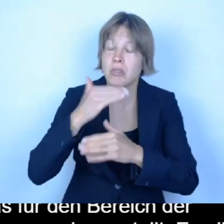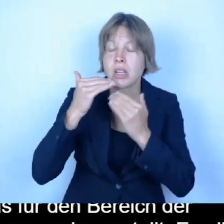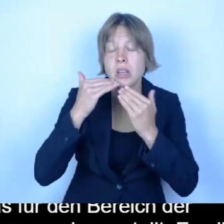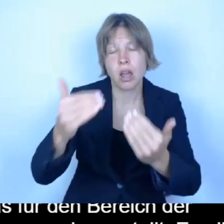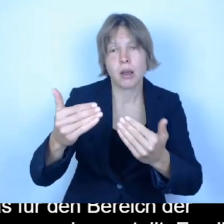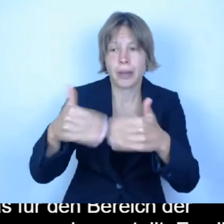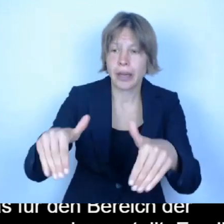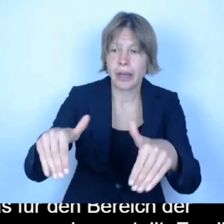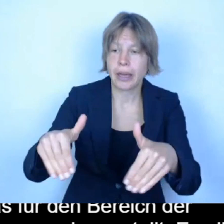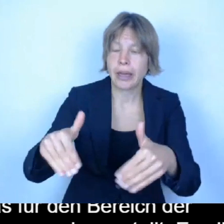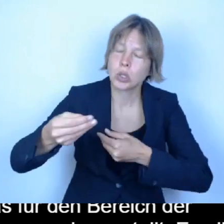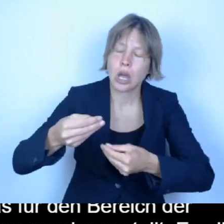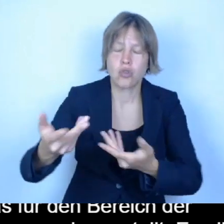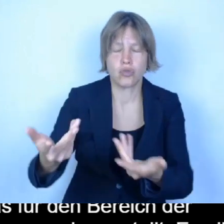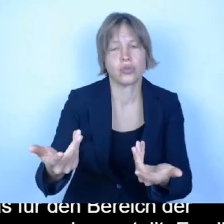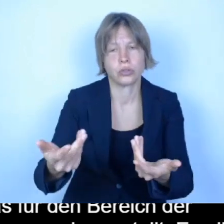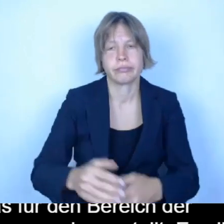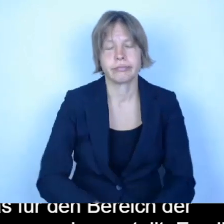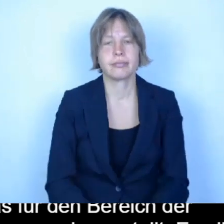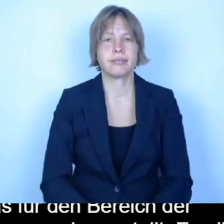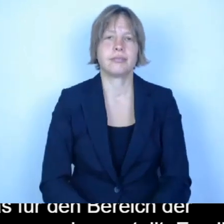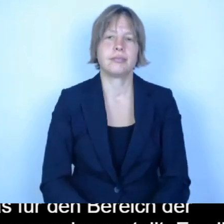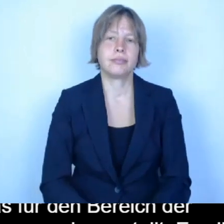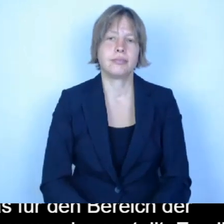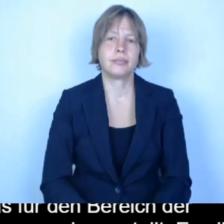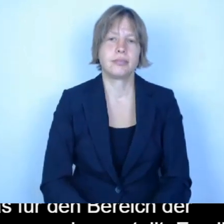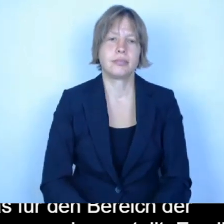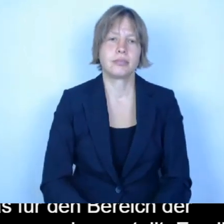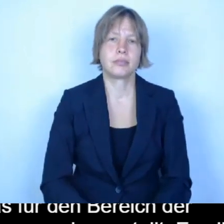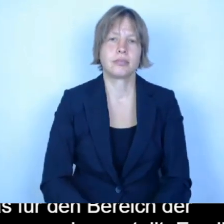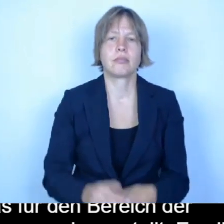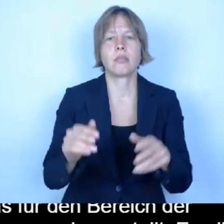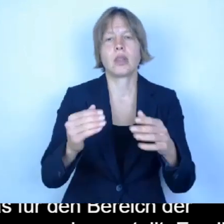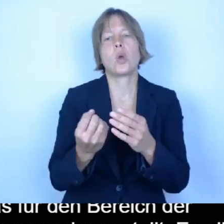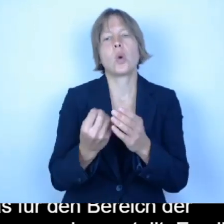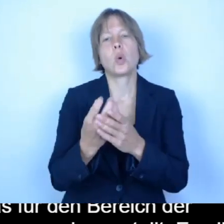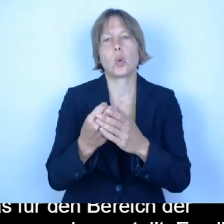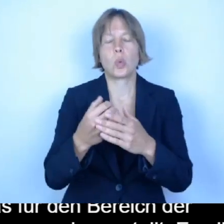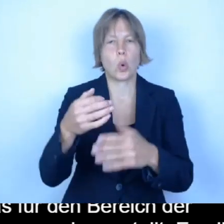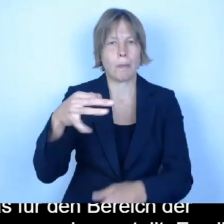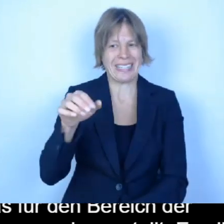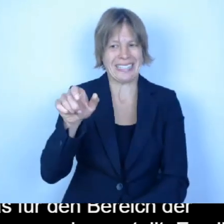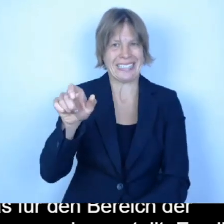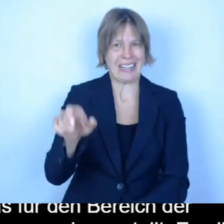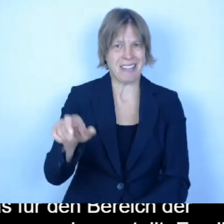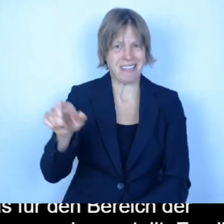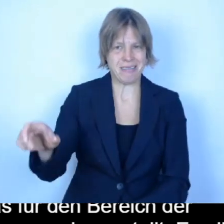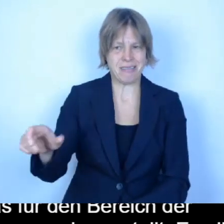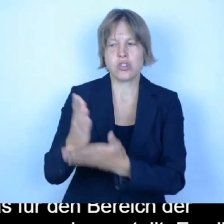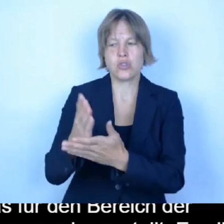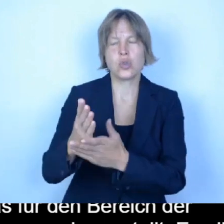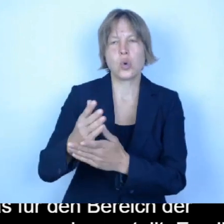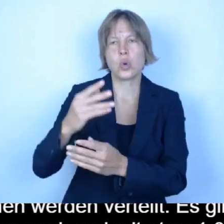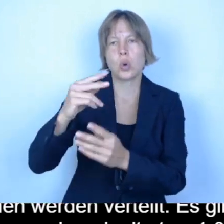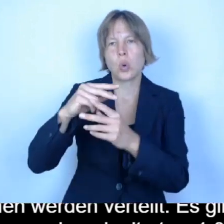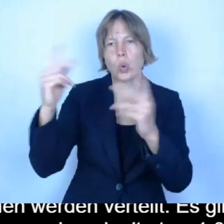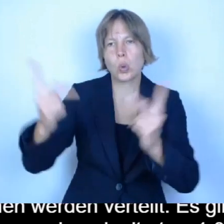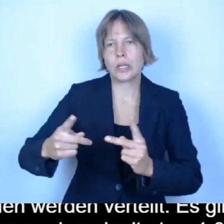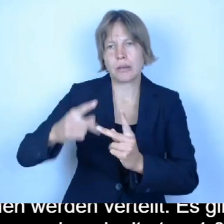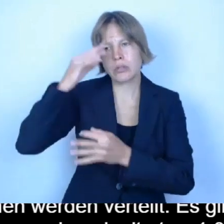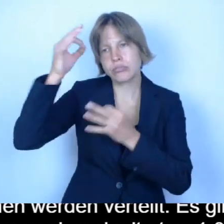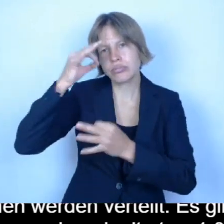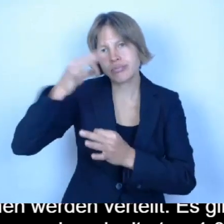Die Kulturminister haben jetzt ein Konzept erarbeitet, wie der weitere Weg sein kann bei der Öffnung der Kultur. Auch da gilt der